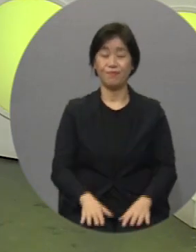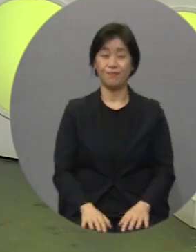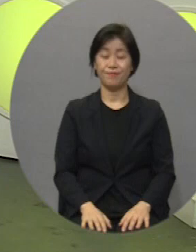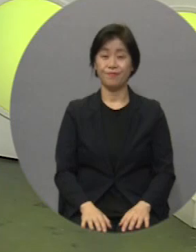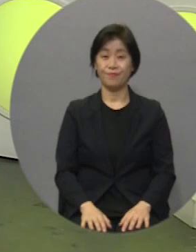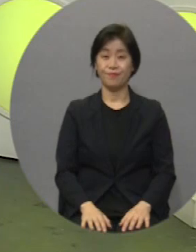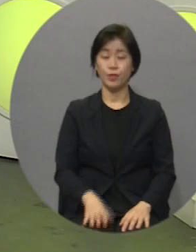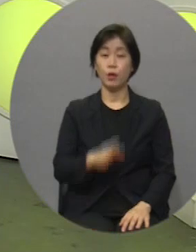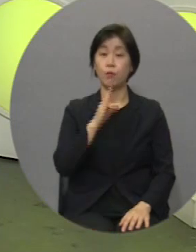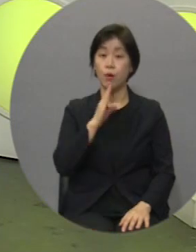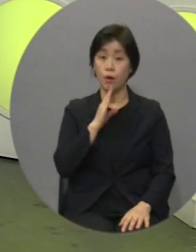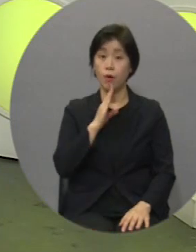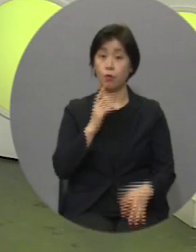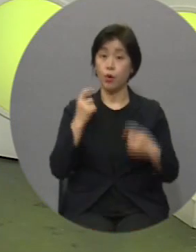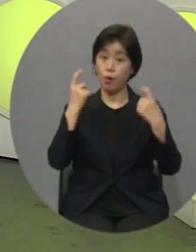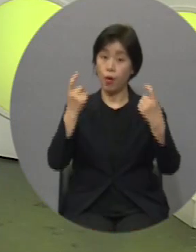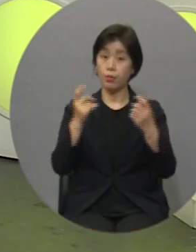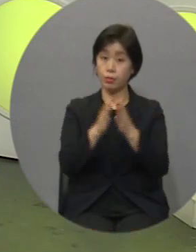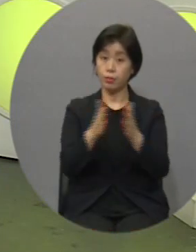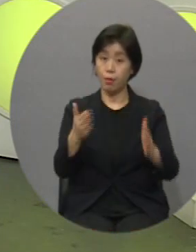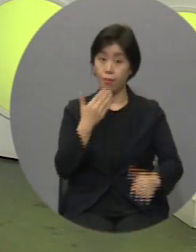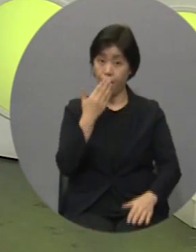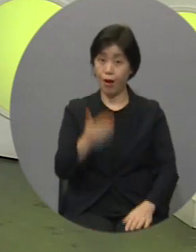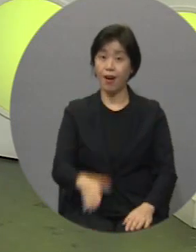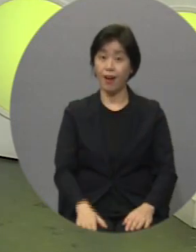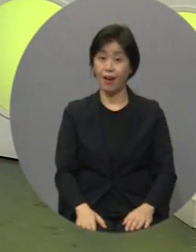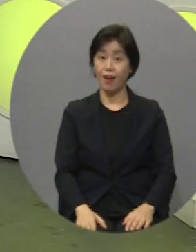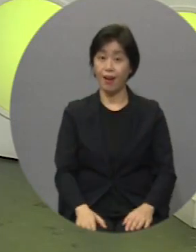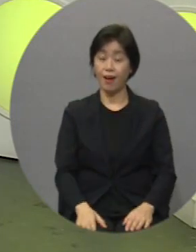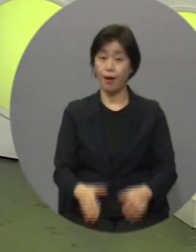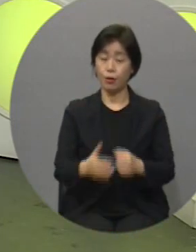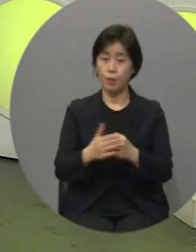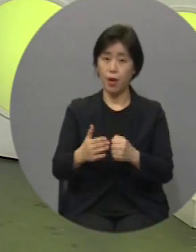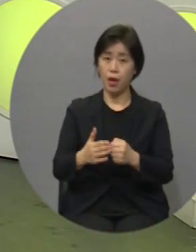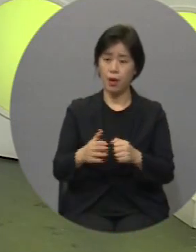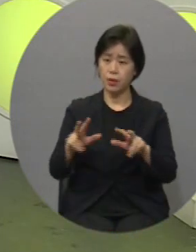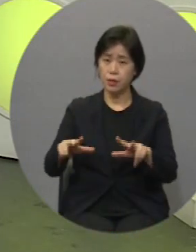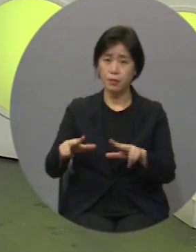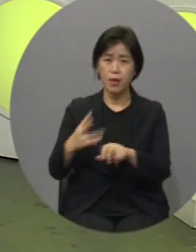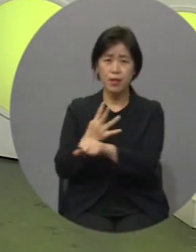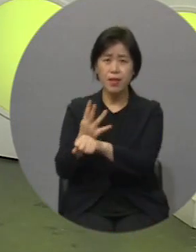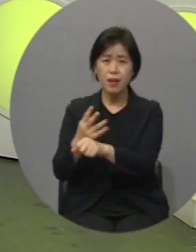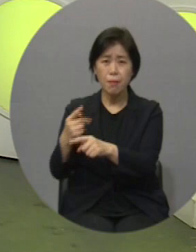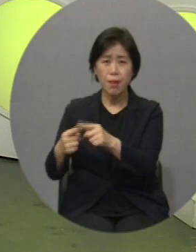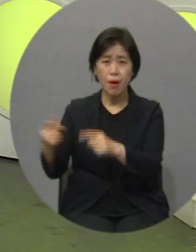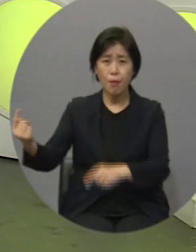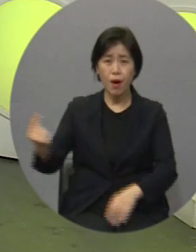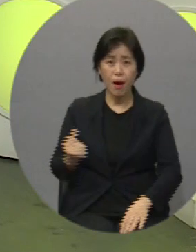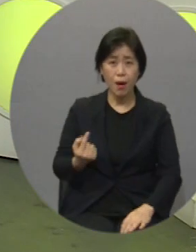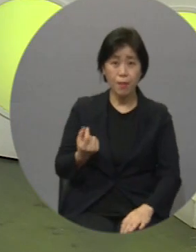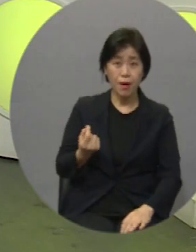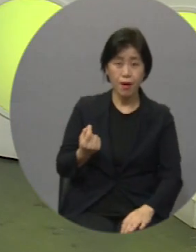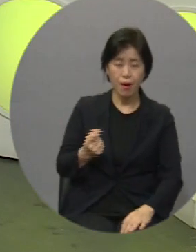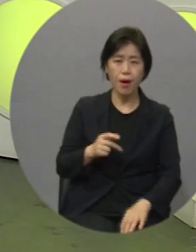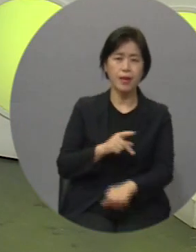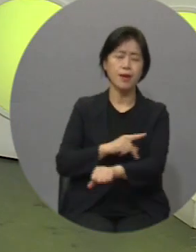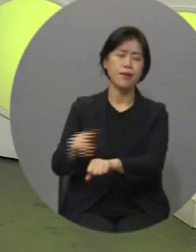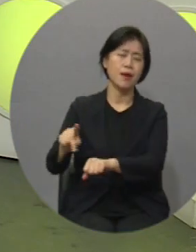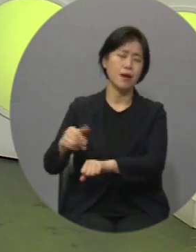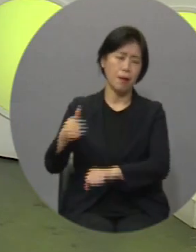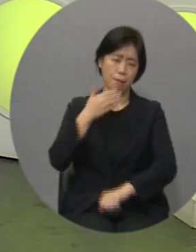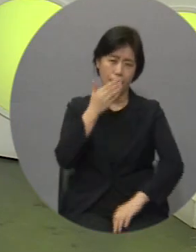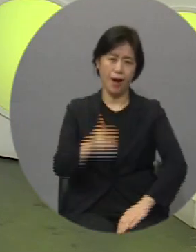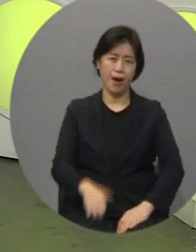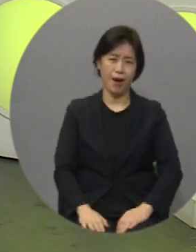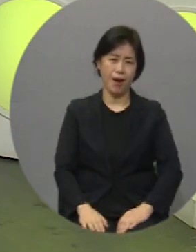네. 여행길도 열렸어요. 네. 그러니까 네. 뭐 이제 지금 4시간 반 오셨는데 네. 거기 KTX도 가지 않나요? 아, 그럼요. 와요.